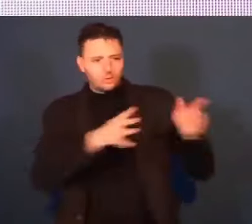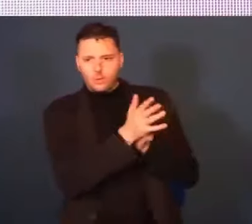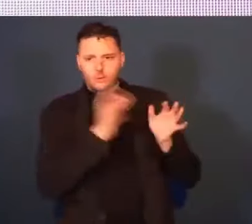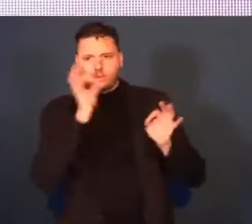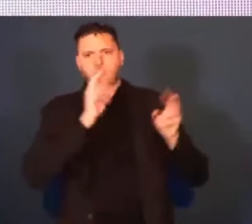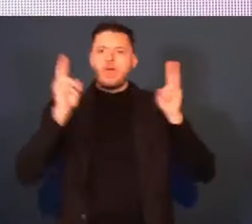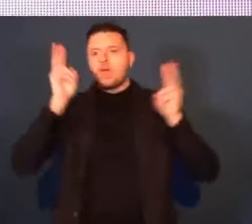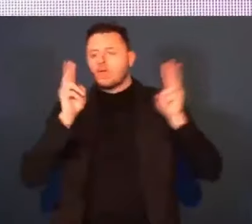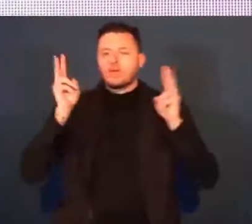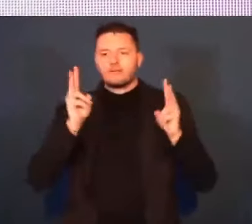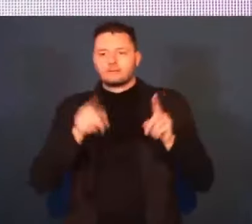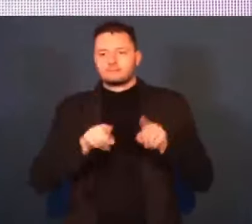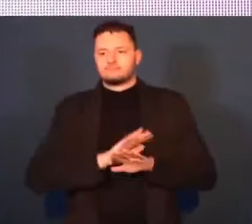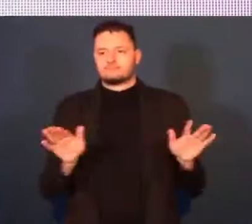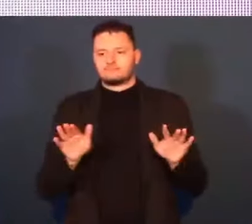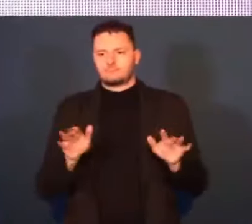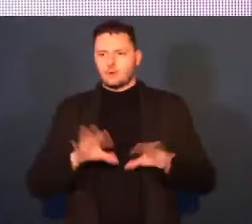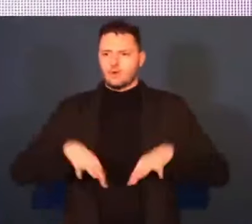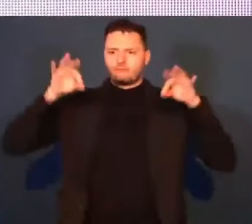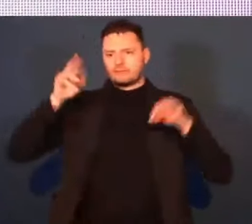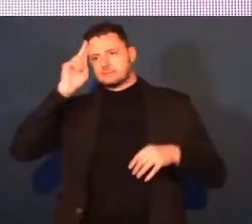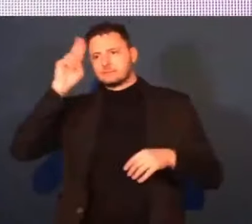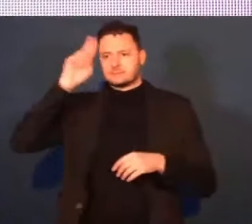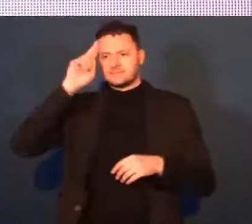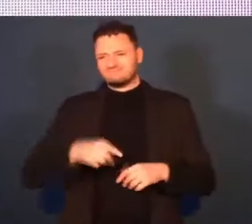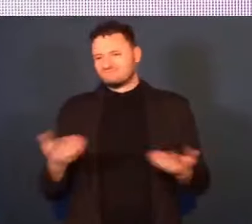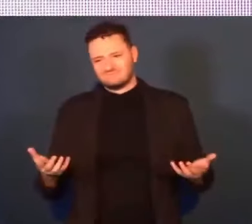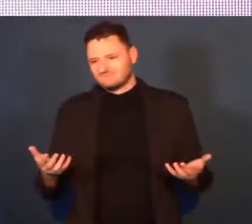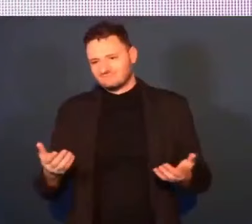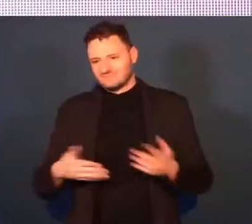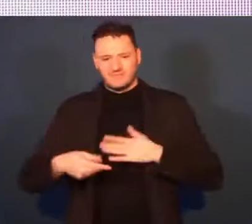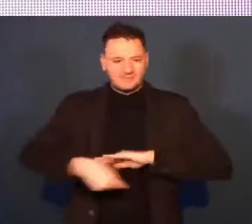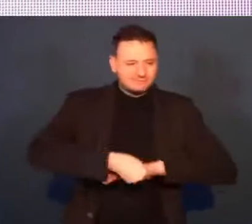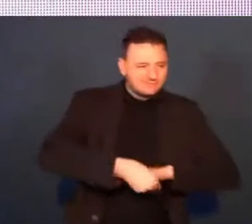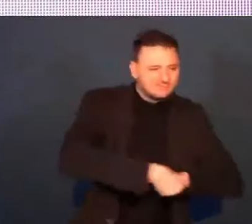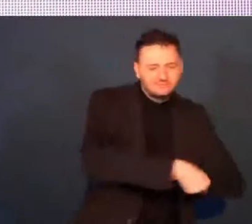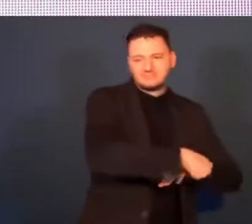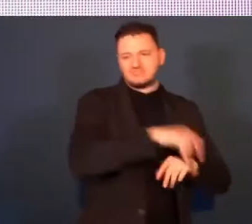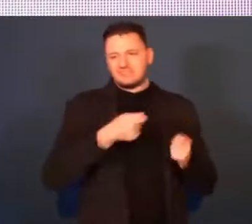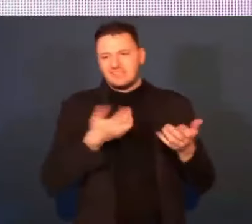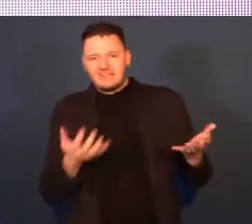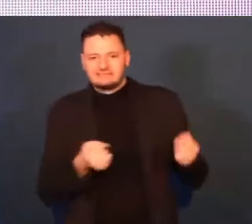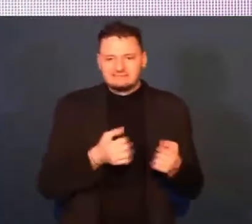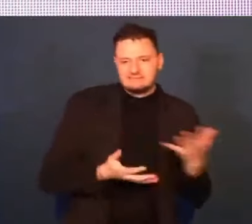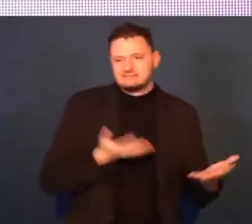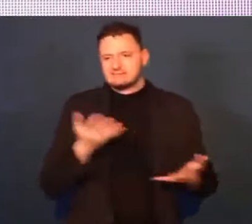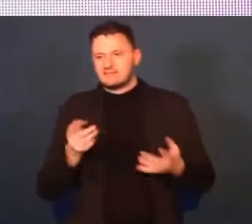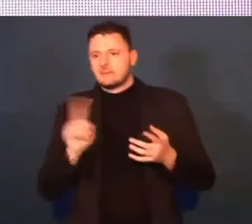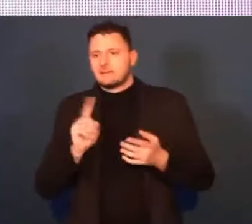да изпълняват, принудени са, купени са. Да, ние ще трябва вероятно пак да